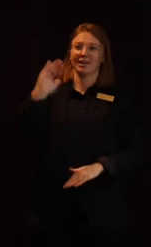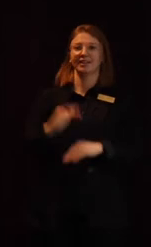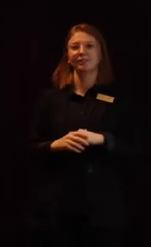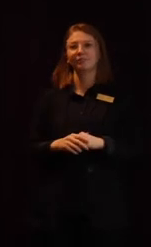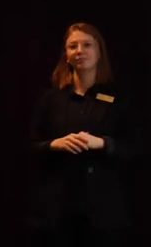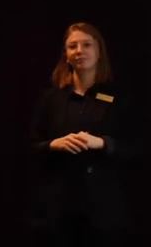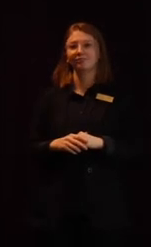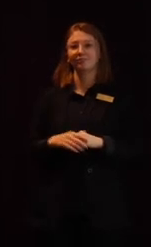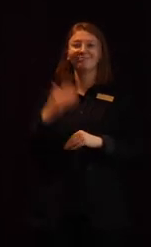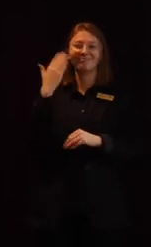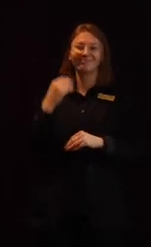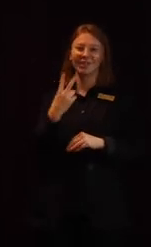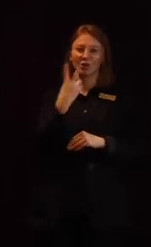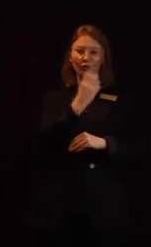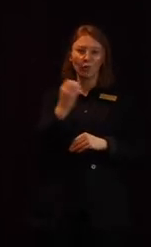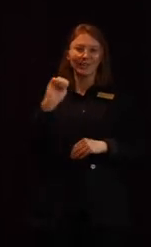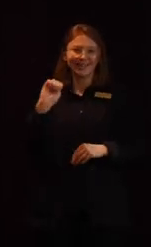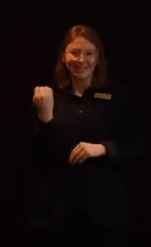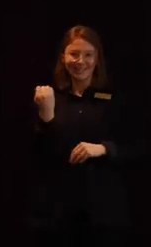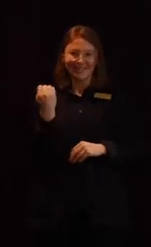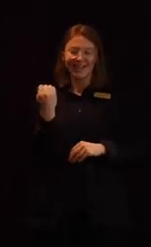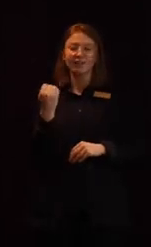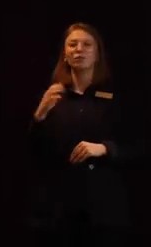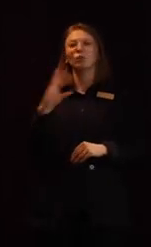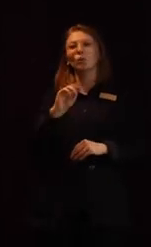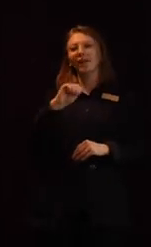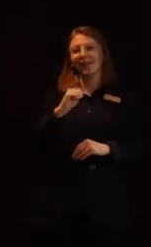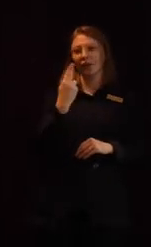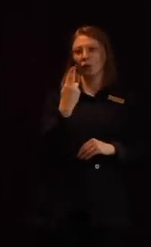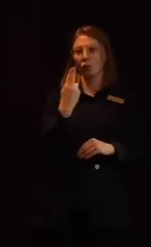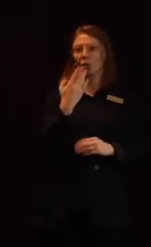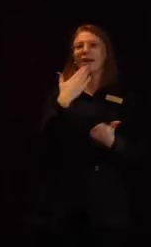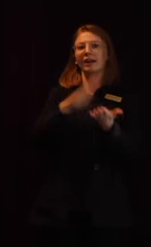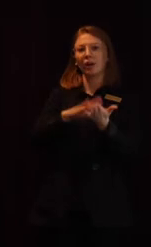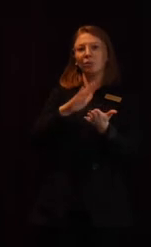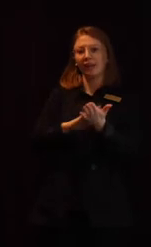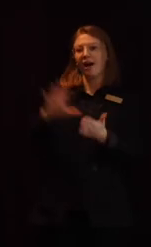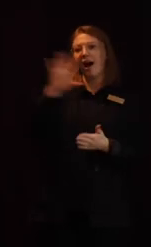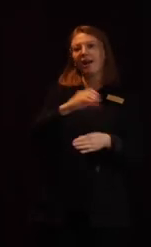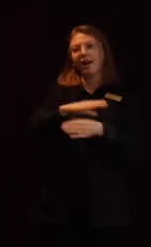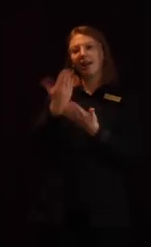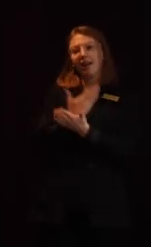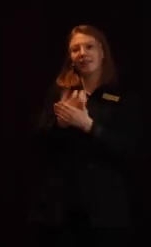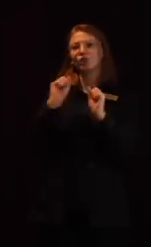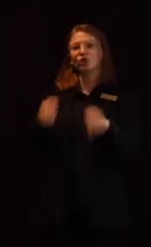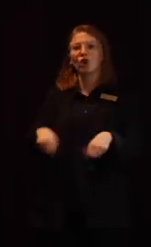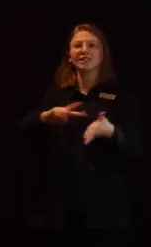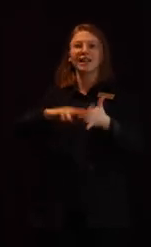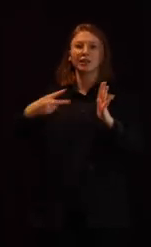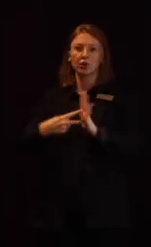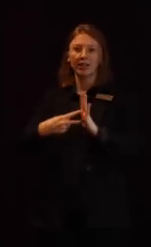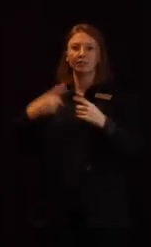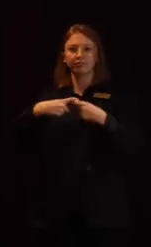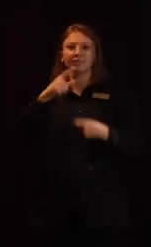2009, det är mer än 10 år sedan, då sa EU att man rekommenderar att medlemsländerna har en strategi för sällsynta diagnoser. Jag noterade frågan men jag fick